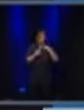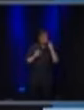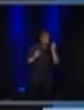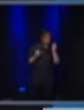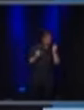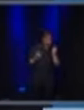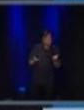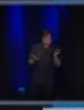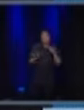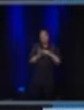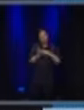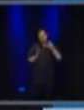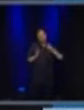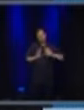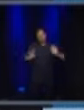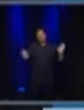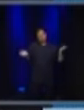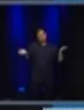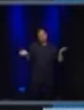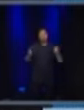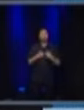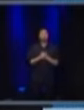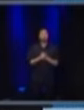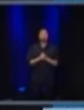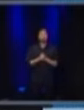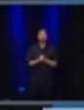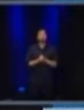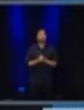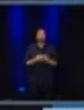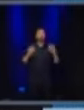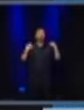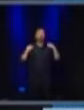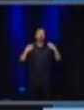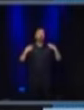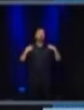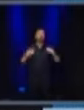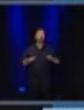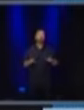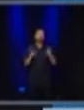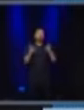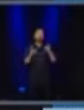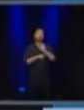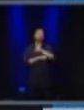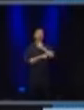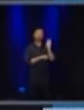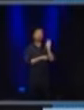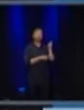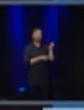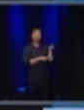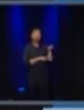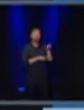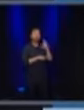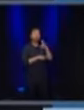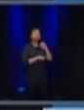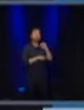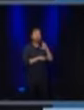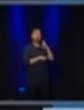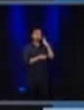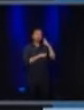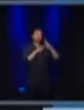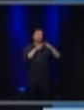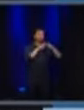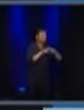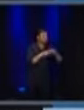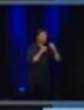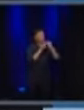c'est pas nécessaire pour le moment. Et on sait aussi que le comité d'immunisation canadien va réanalyser la situation en fonction des données. Et